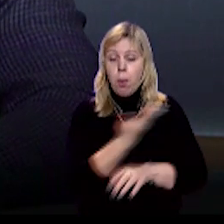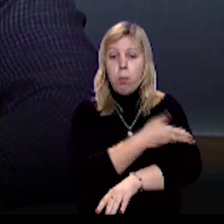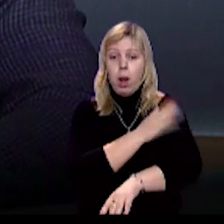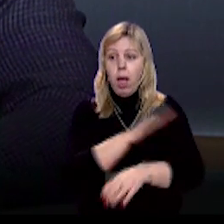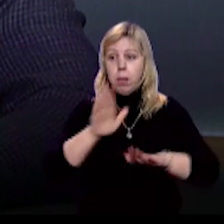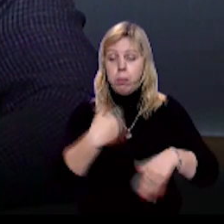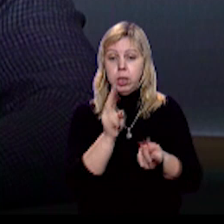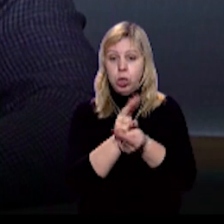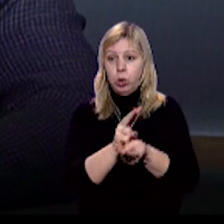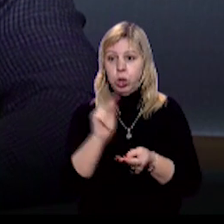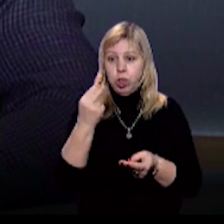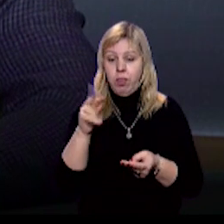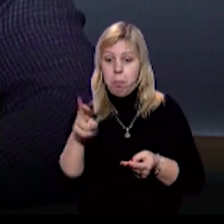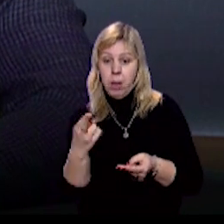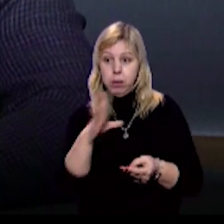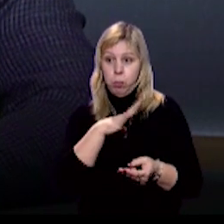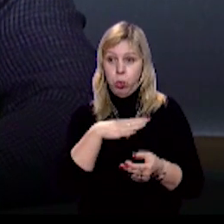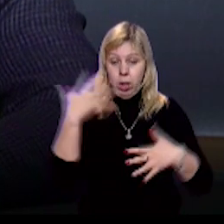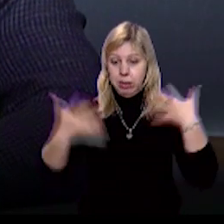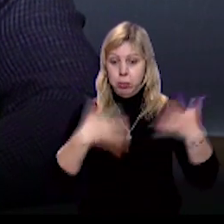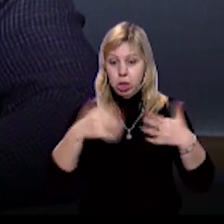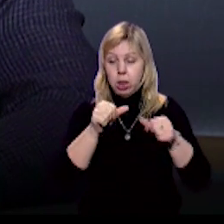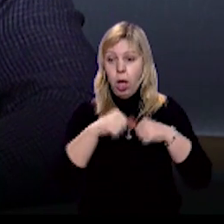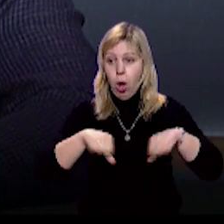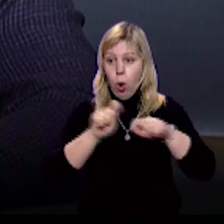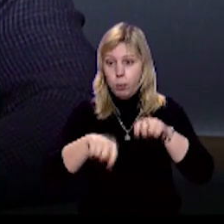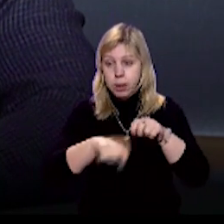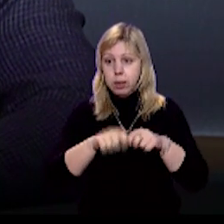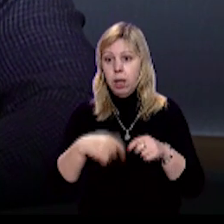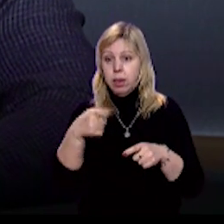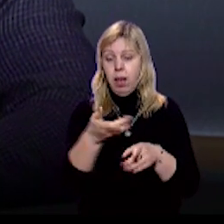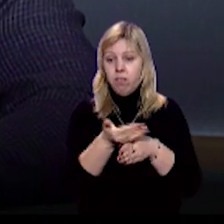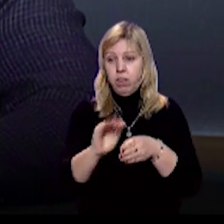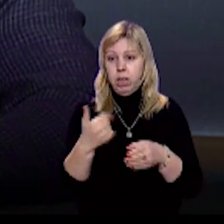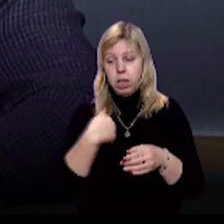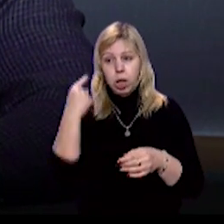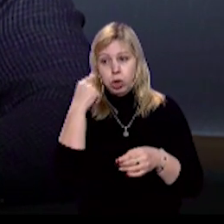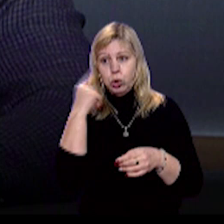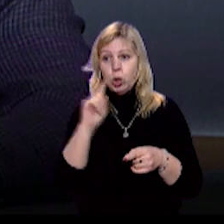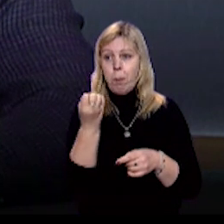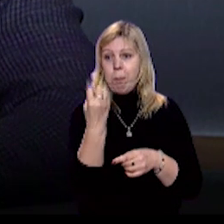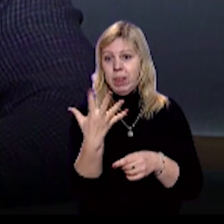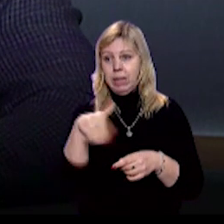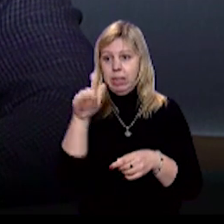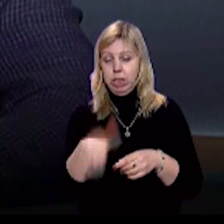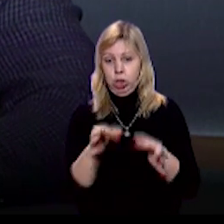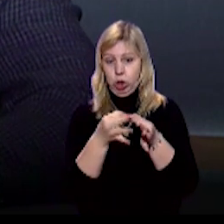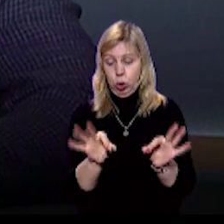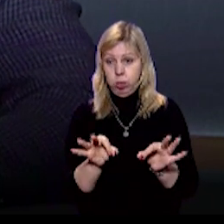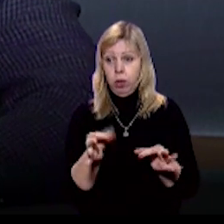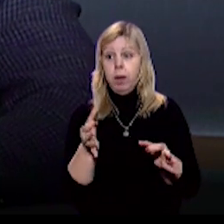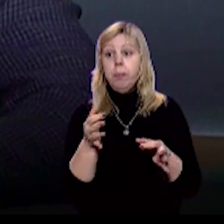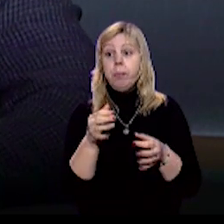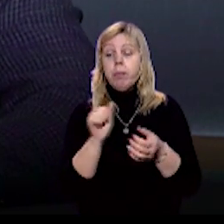поляки після зустрічі в четвер-п'ятницю була змішана комісія, то там виділили, я так чув, щось 15 тисяч дозволів. Ну